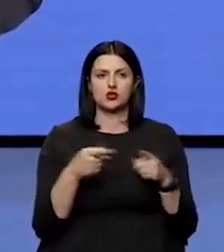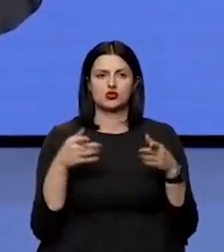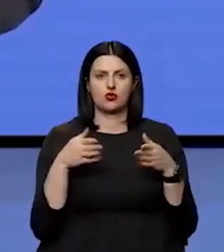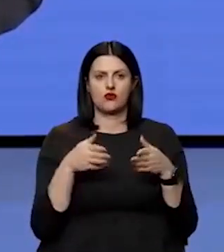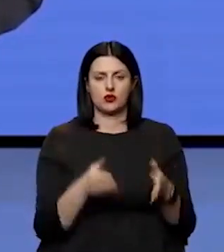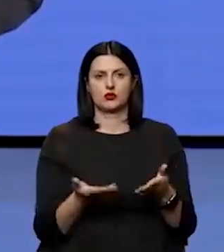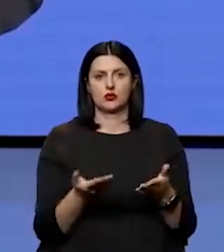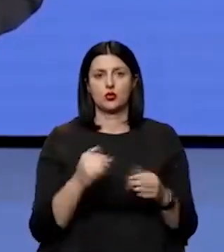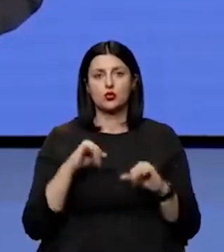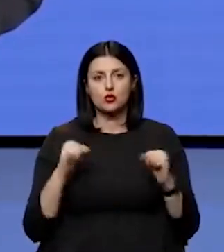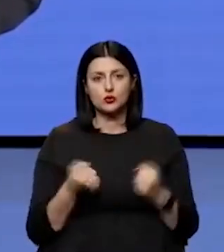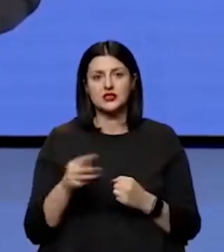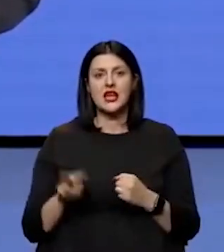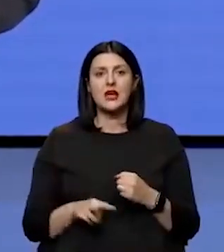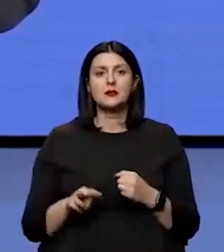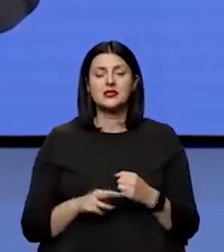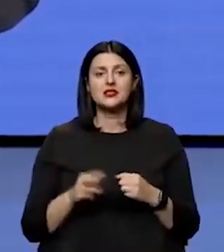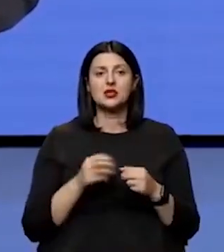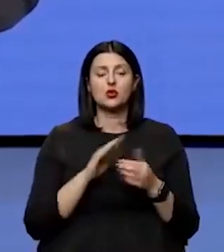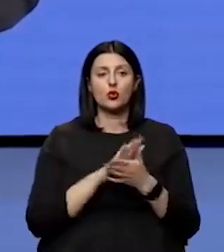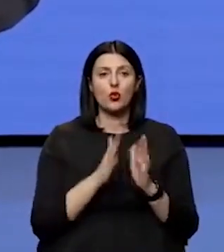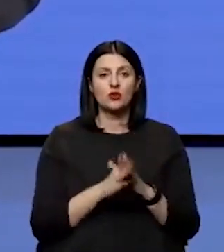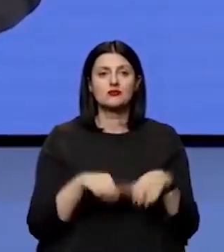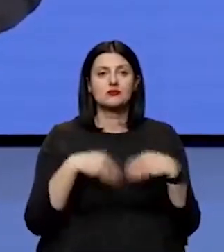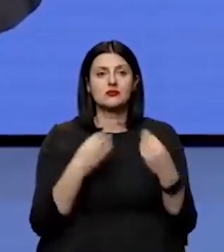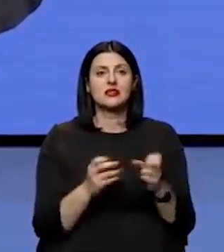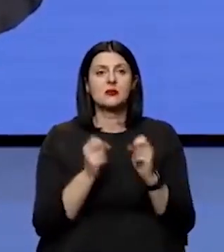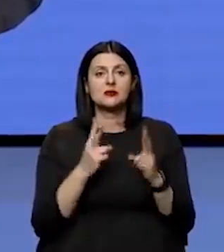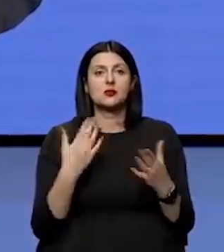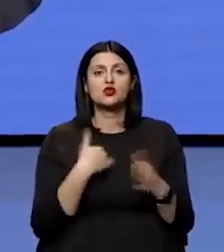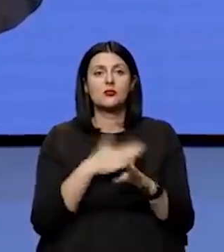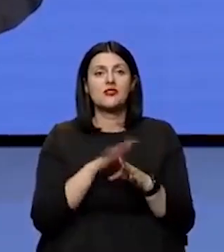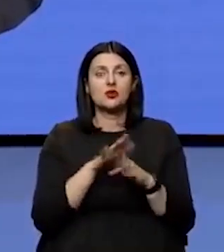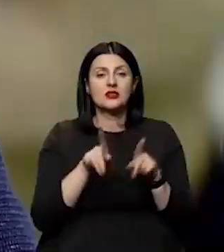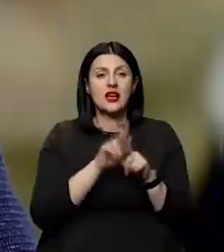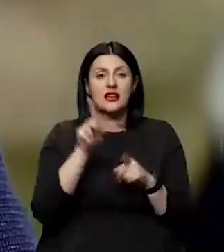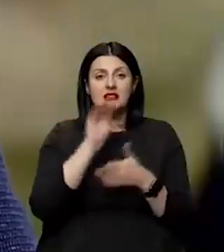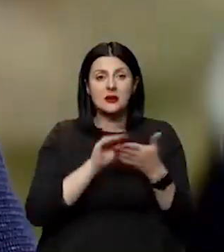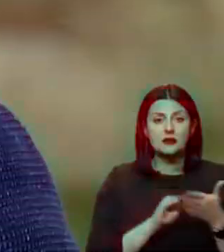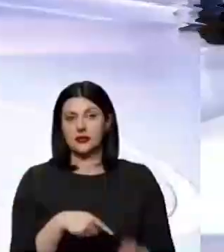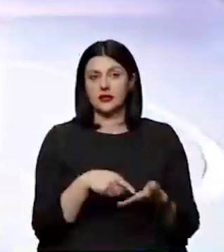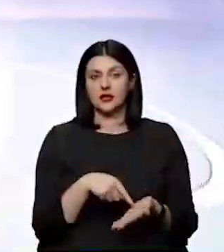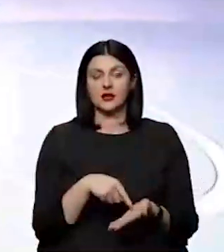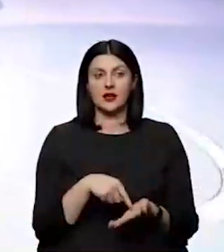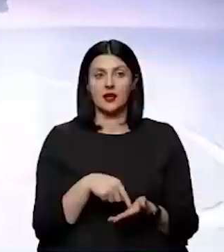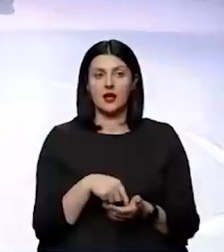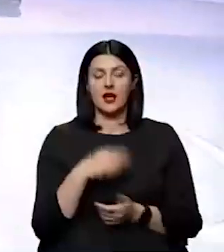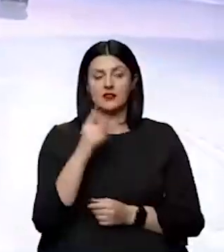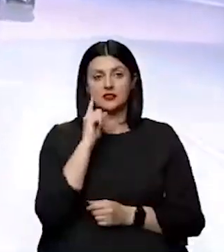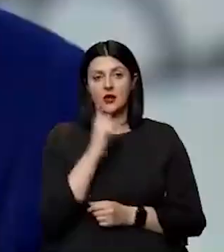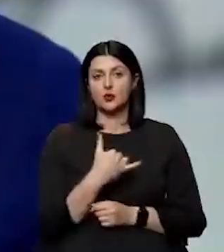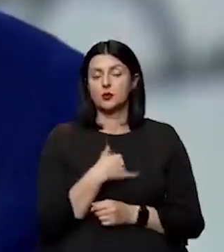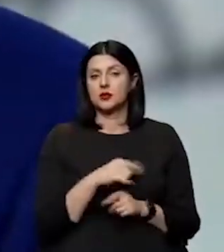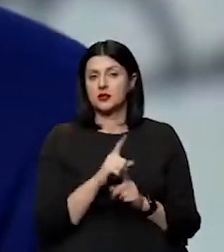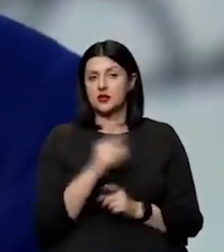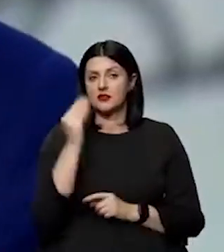та Мінські угоди несуть небезпеку. Якщо ми виконаємо їх так, як вони написані, ми втратимо державу. Знаєте, у мене таке